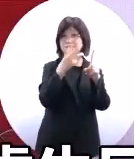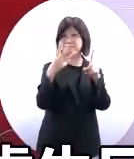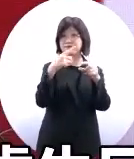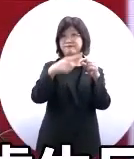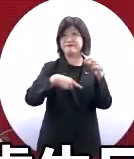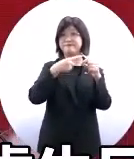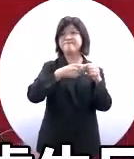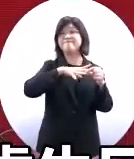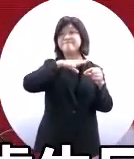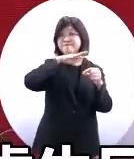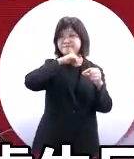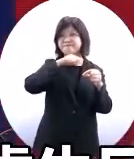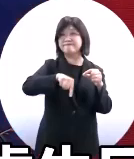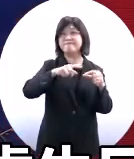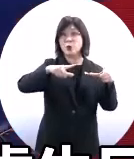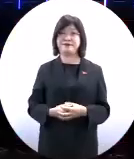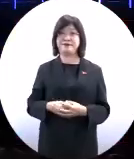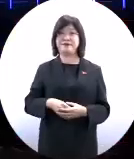113岁生日，